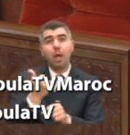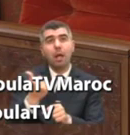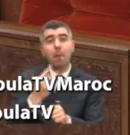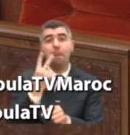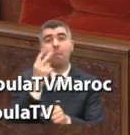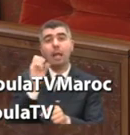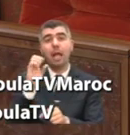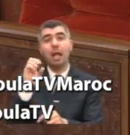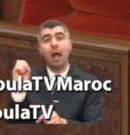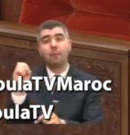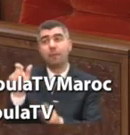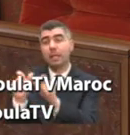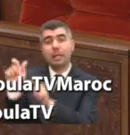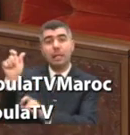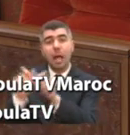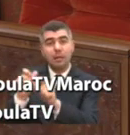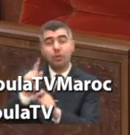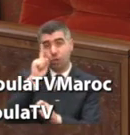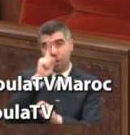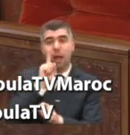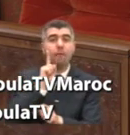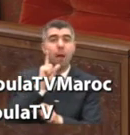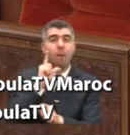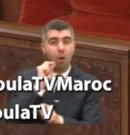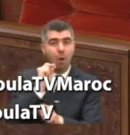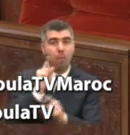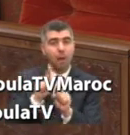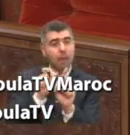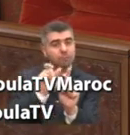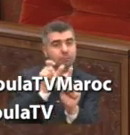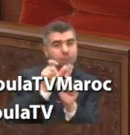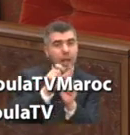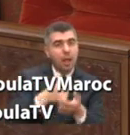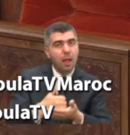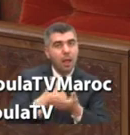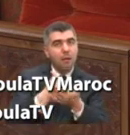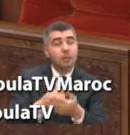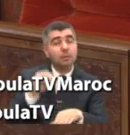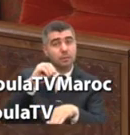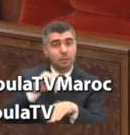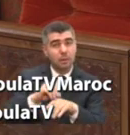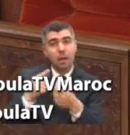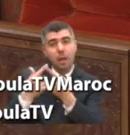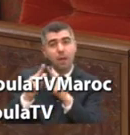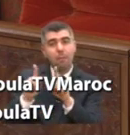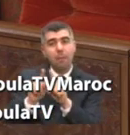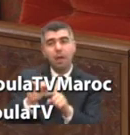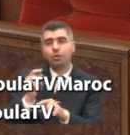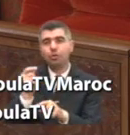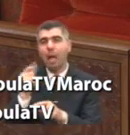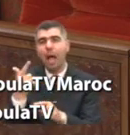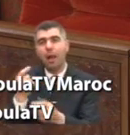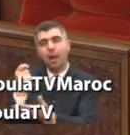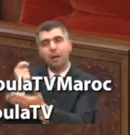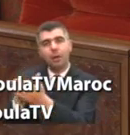ديال المواطنات والمواطنين اللي غيتم التكفل بهم، ولكن شريطة بطبيعة الحال إعادة النظر في النسبة ديال الانخراط ديال